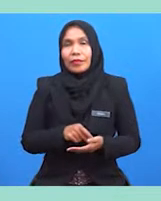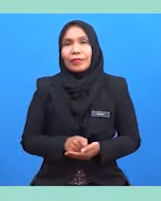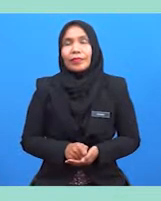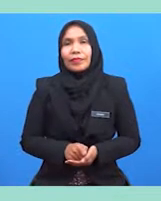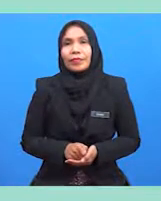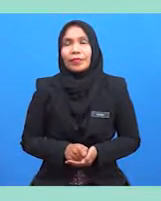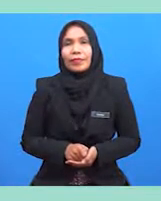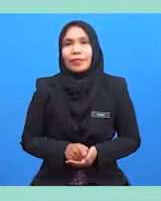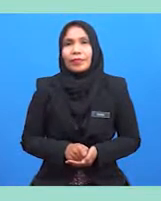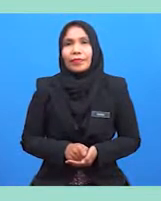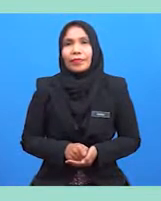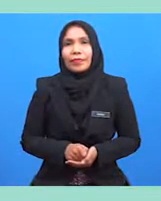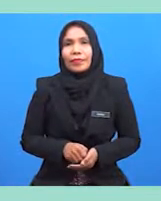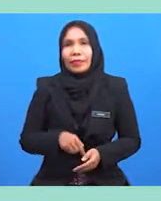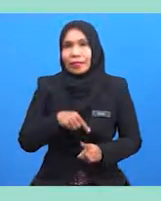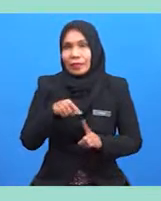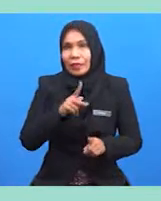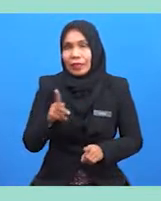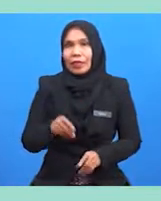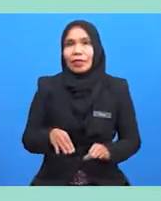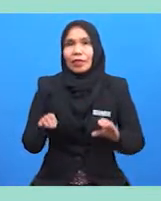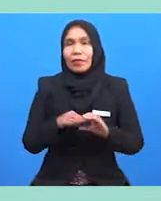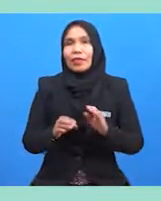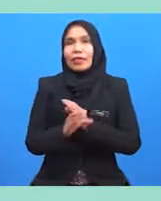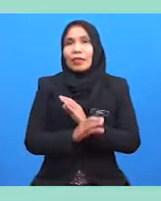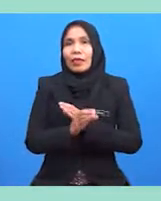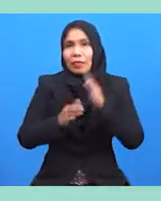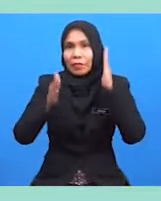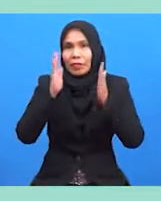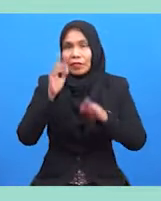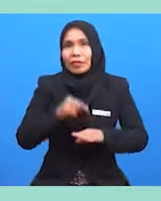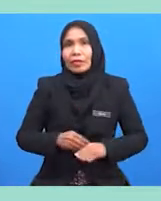Tahukah anda bila Bank Negara Malaysia ditubuhkan?